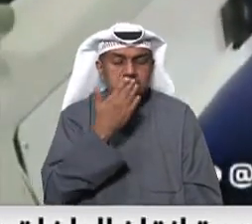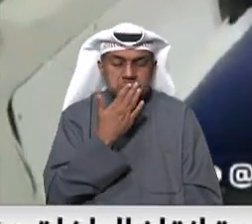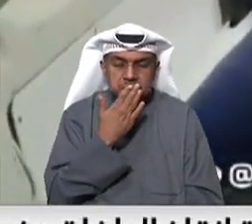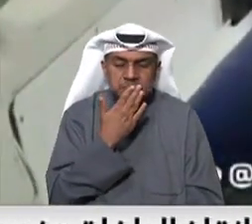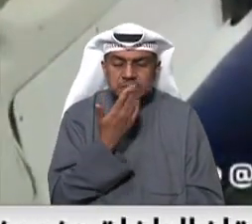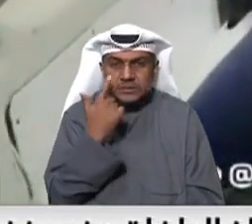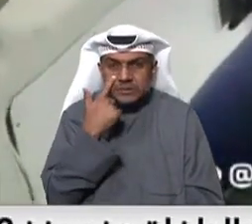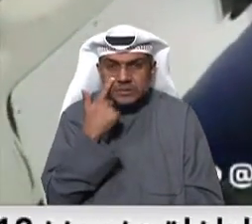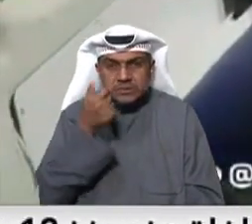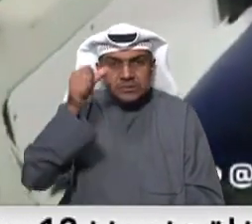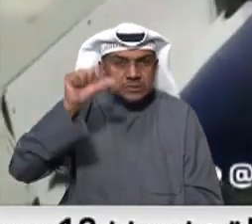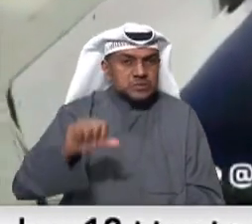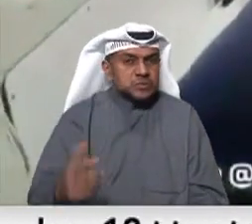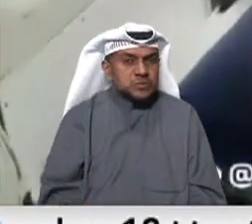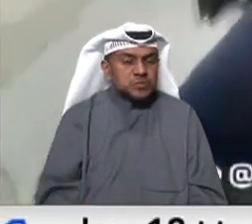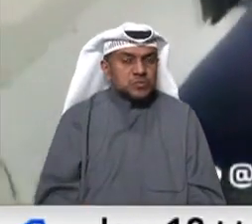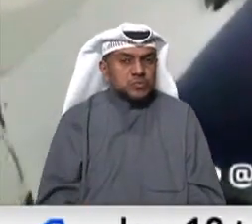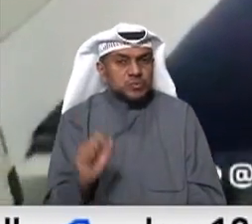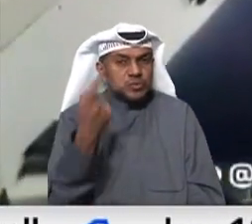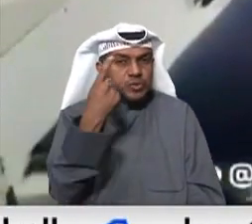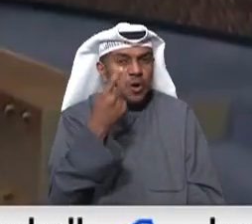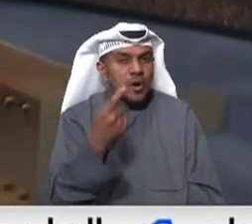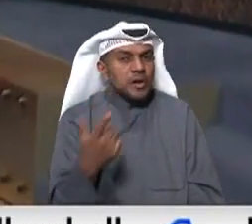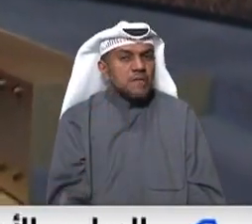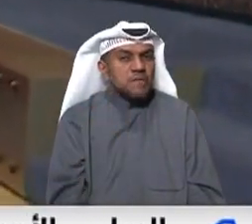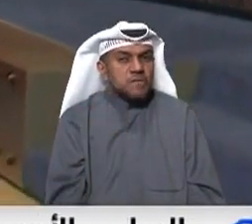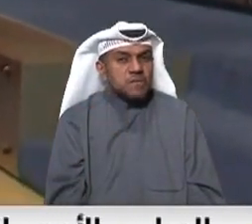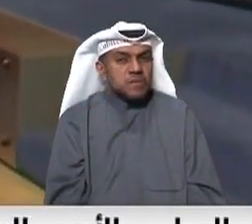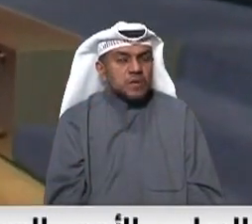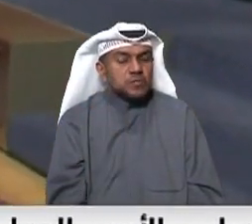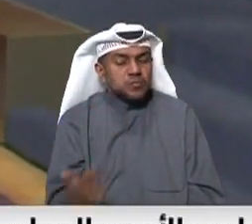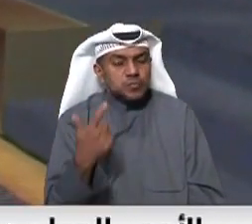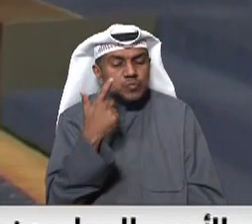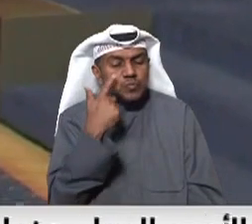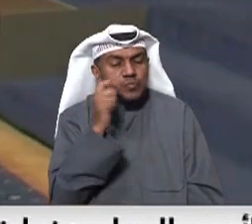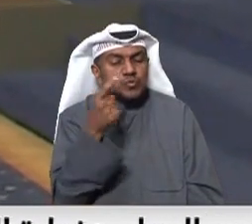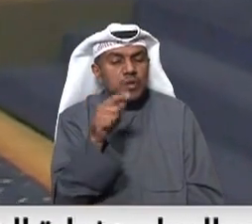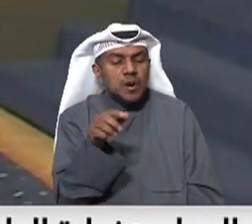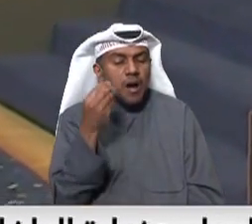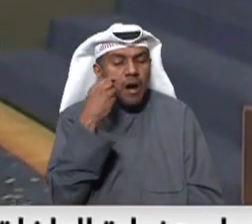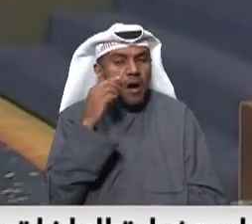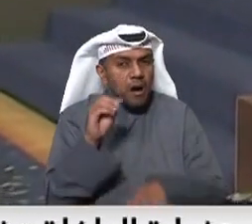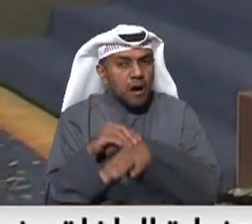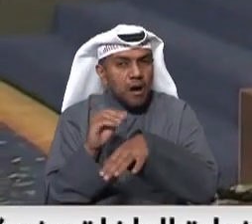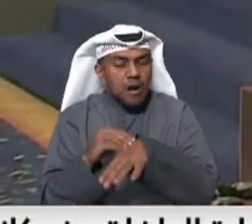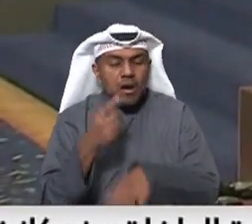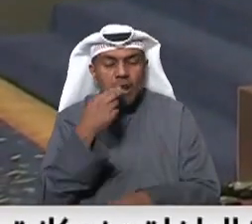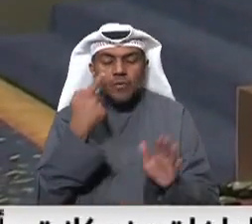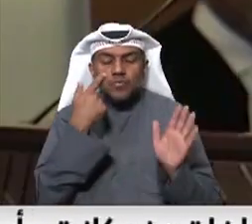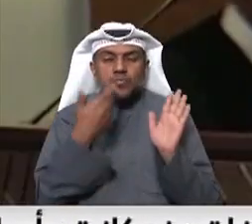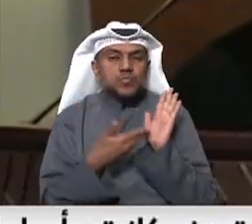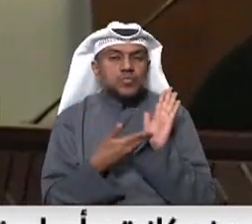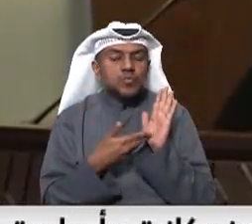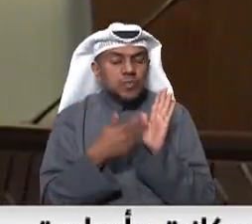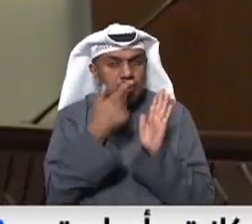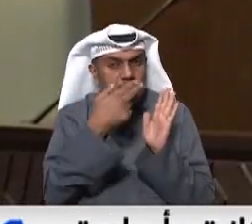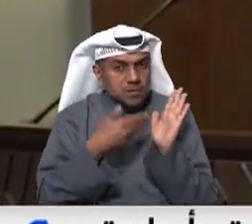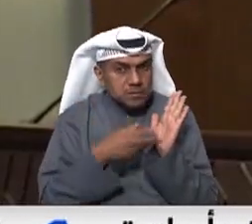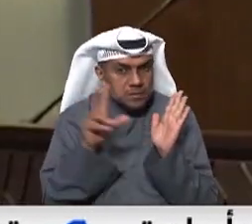الاجرام بعد انقطاع شهر وهي المهله التي منحتها للاحتلال لتقديم تقرير حول تنفيذ